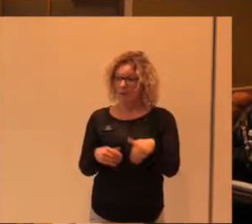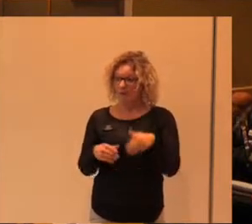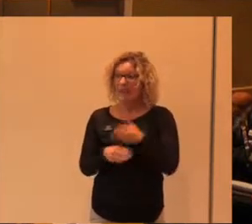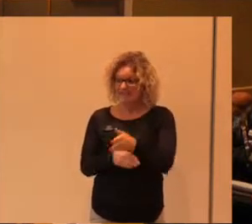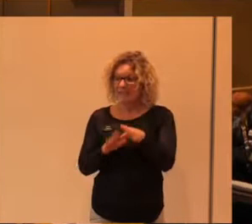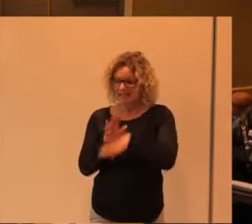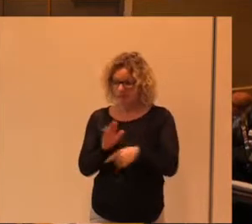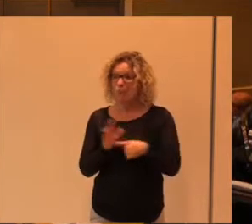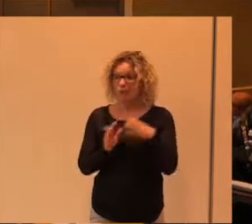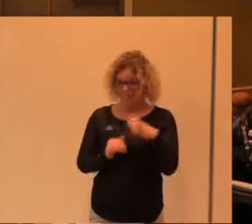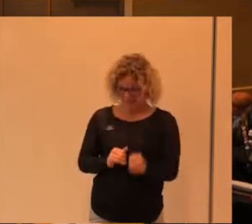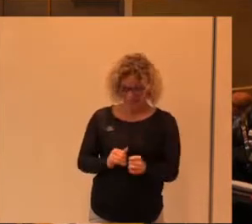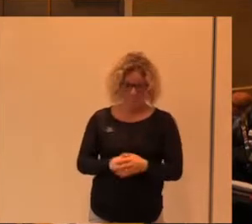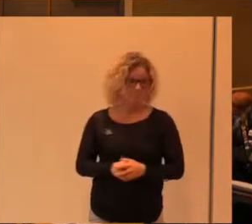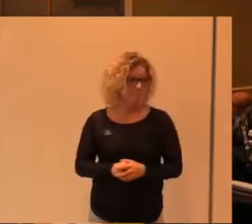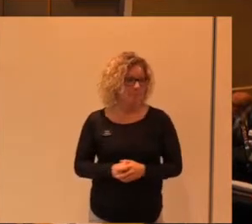WCAG.